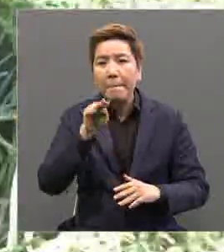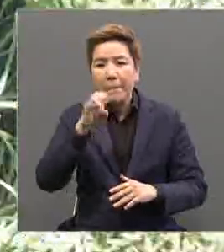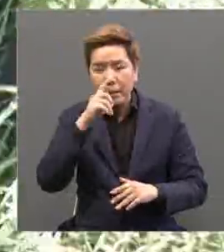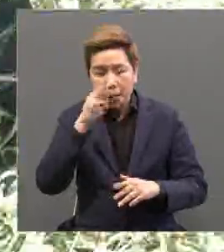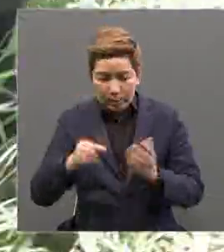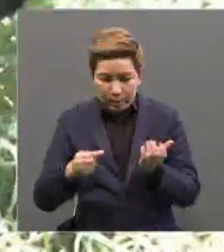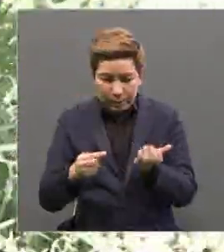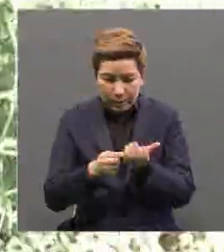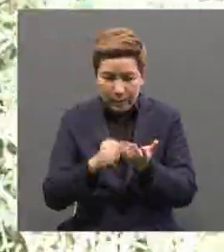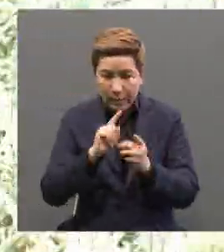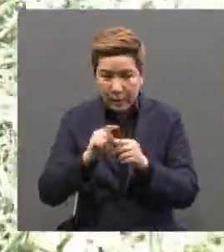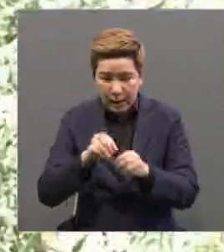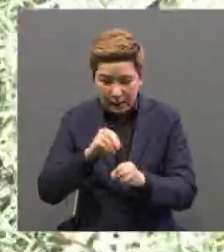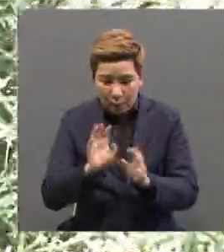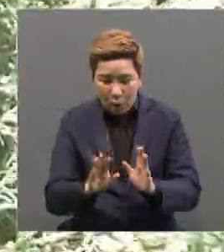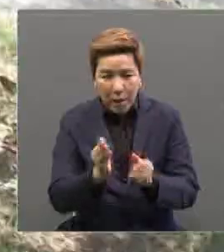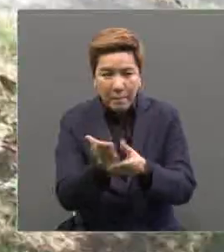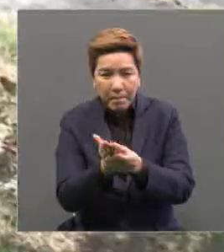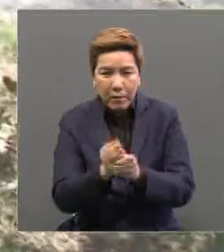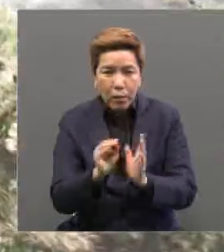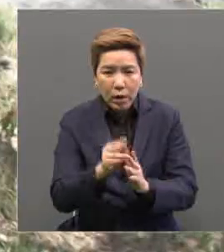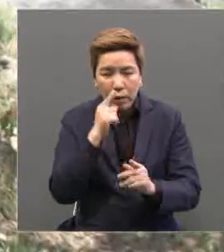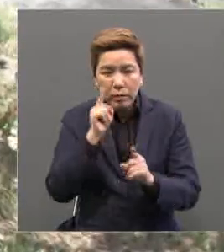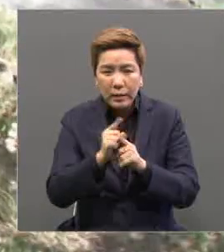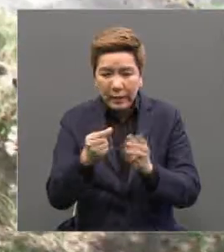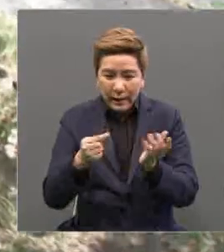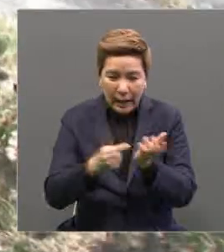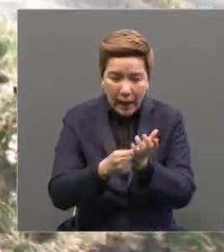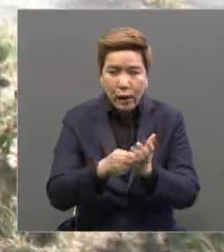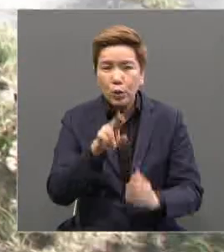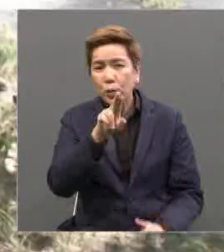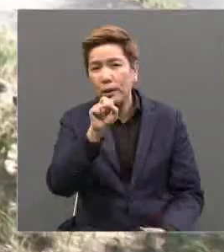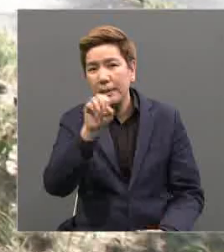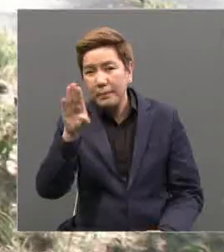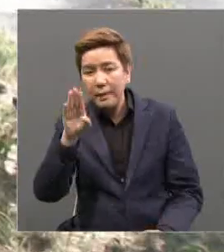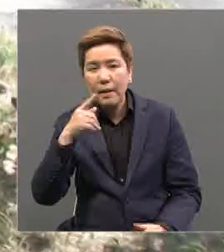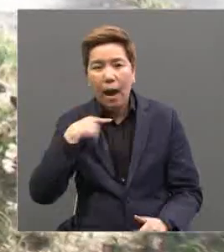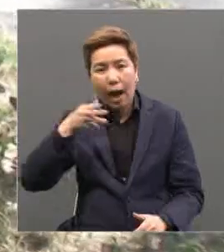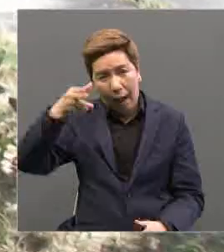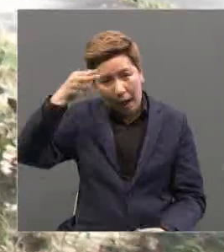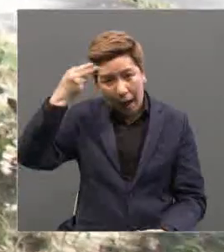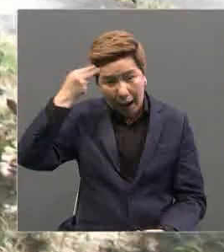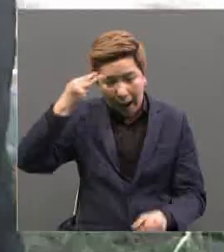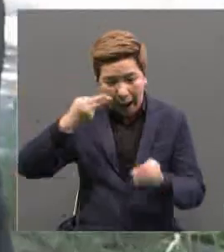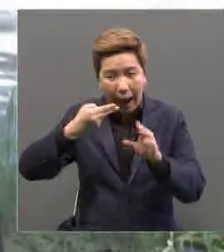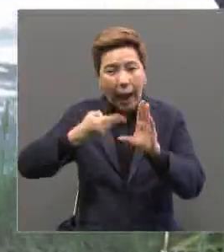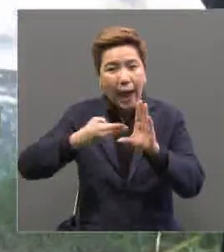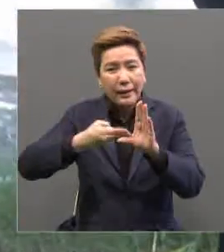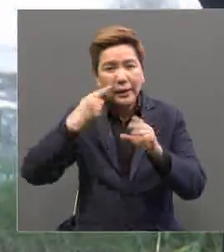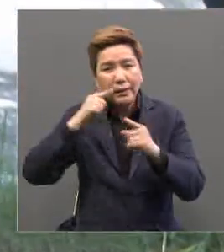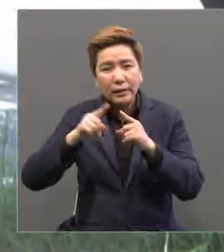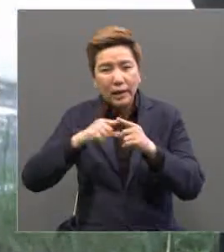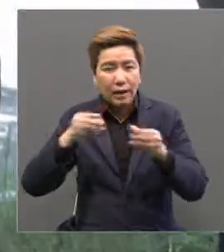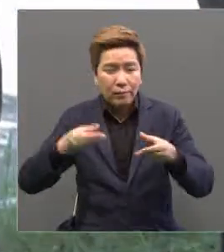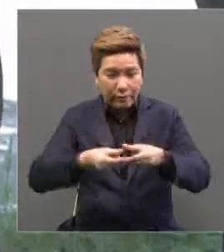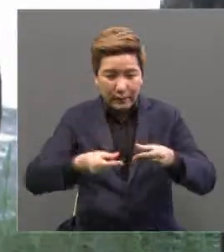ในอุปกรณ์อิเล็กทรอนิกส์ใช้จัดเก็บข้อมูลเช่นไดรฟ์ USB ฮาร์ดไดรฟ์ซิมการ์ดซึ่งเป็นหลักฐานส